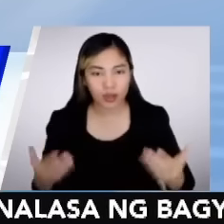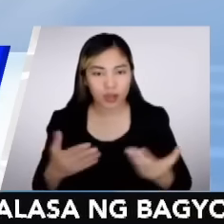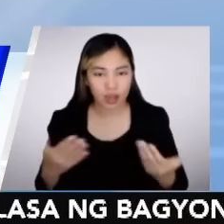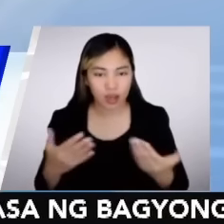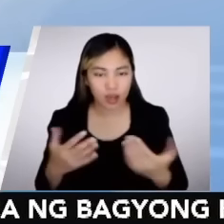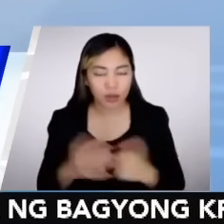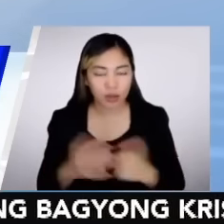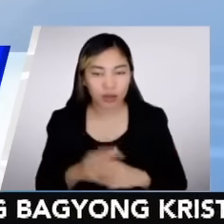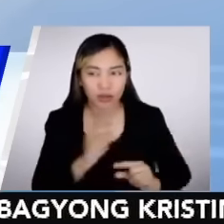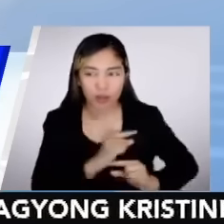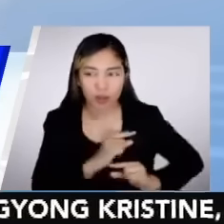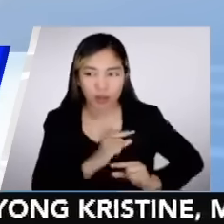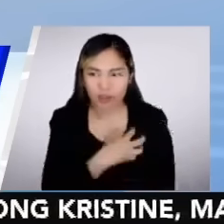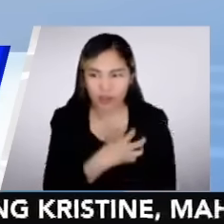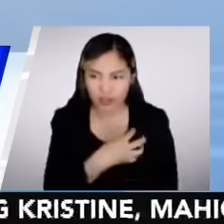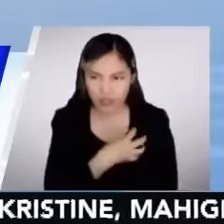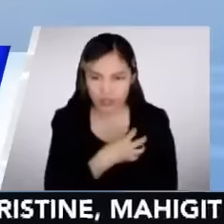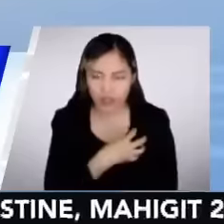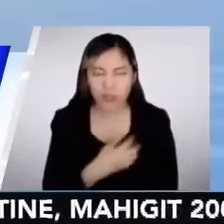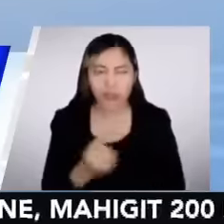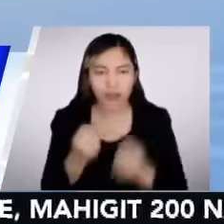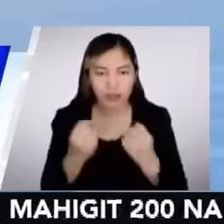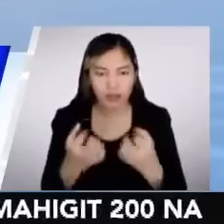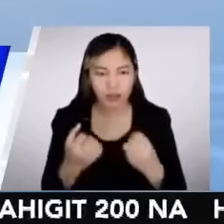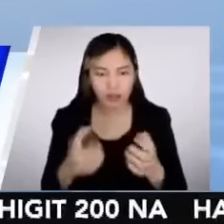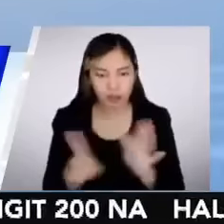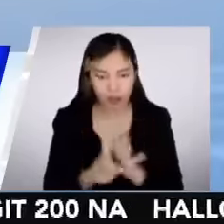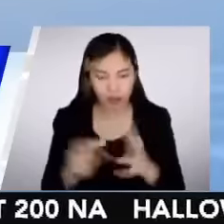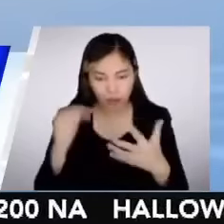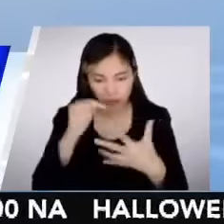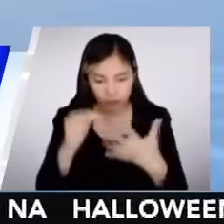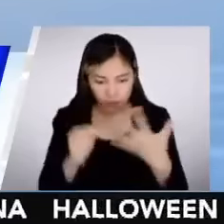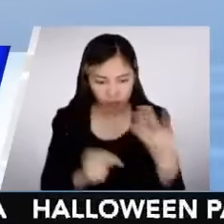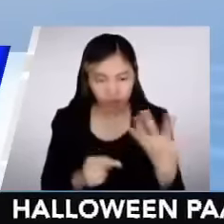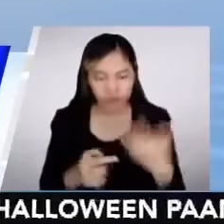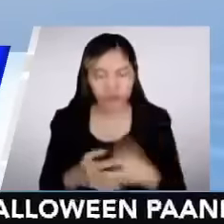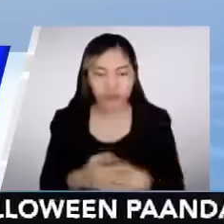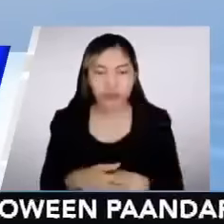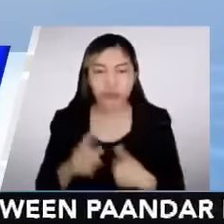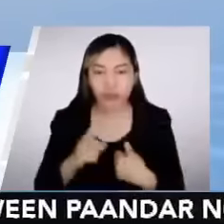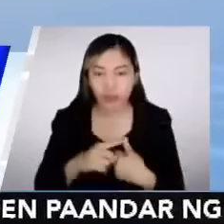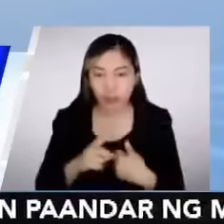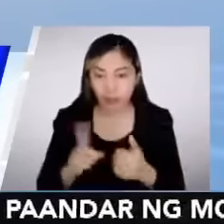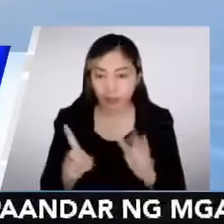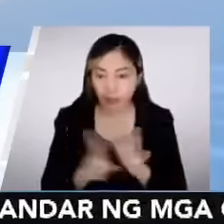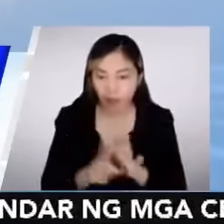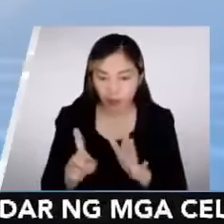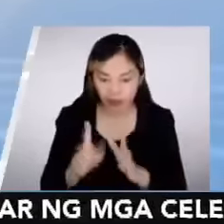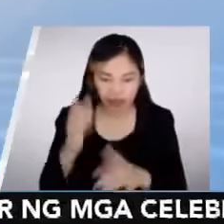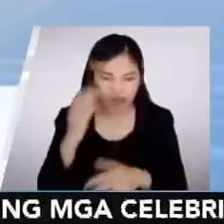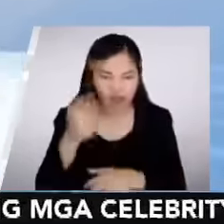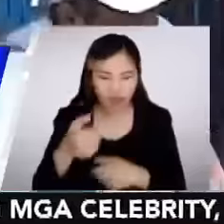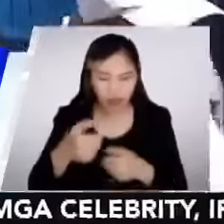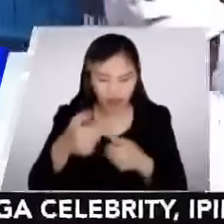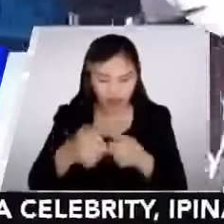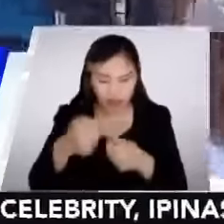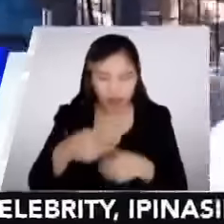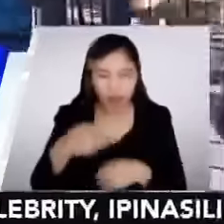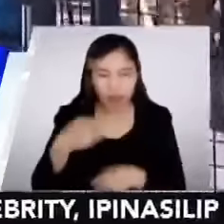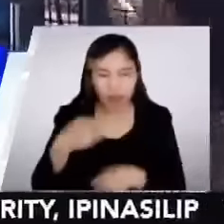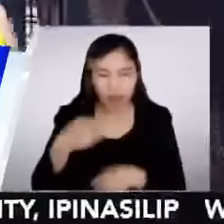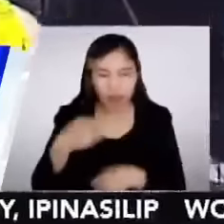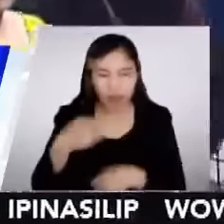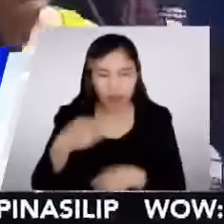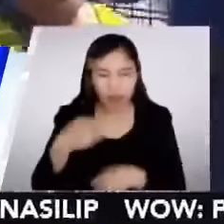Rafi, kabilang na yung mga sumusunod. Lighter, nandiyang may vape, may mga sigarilyo, may mga pabango, matatalas na